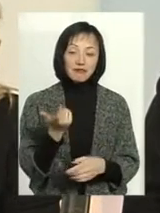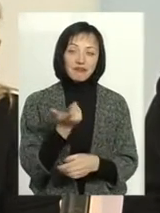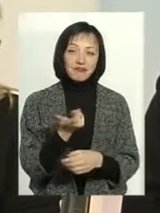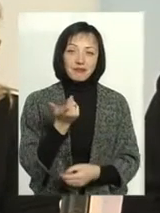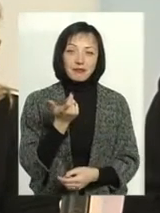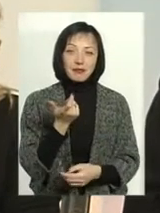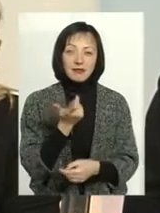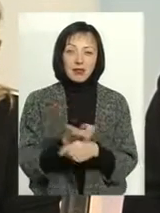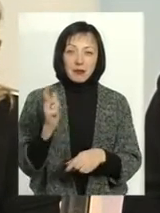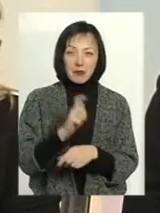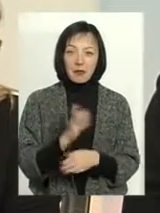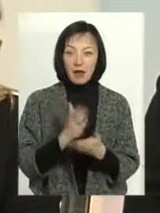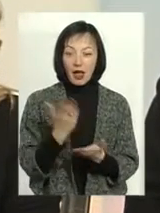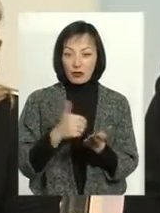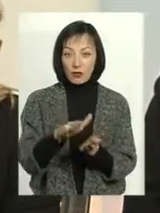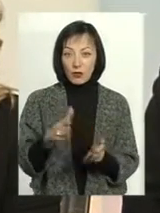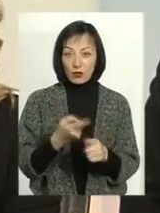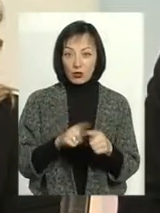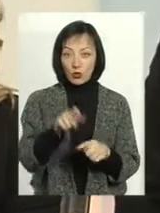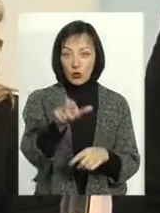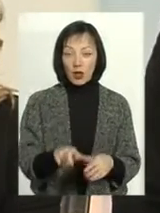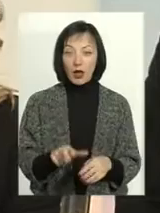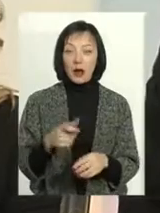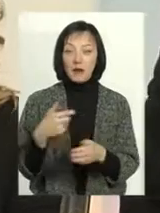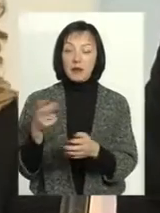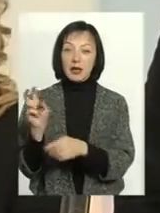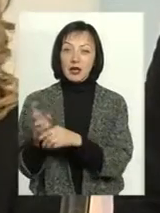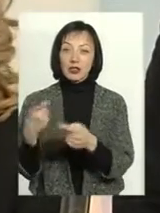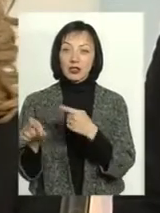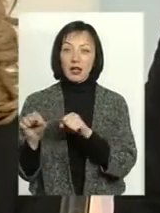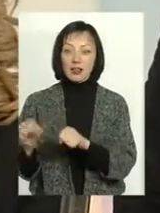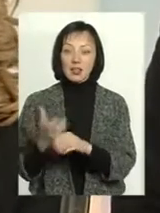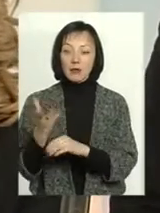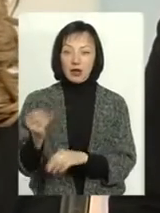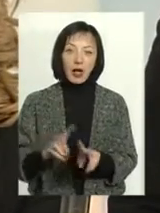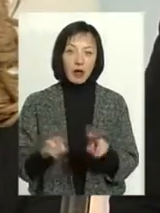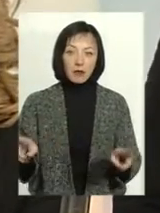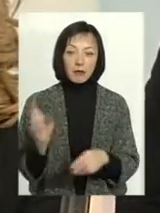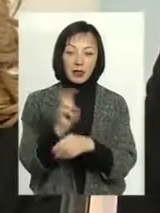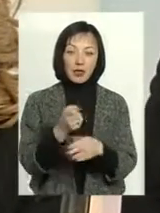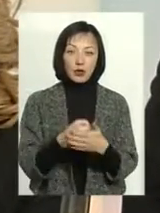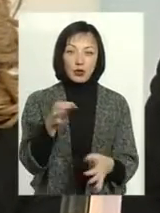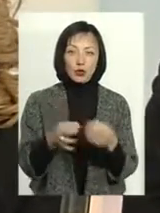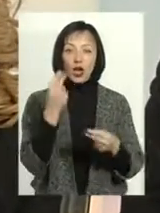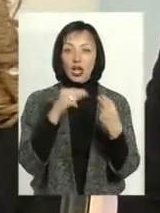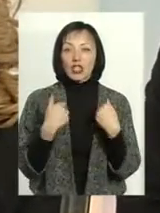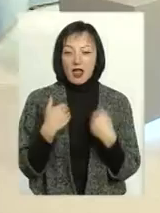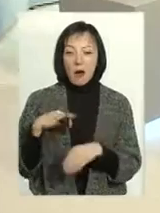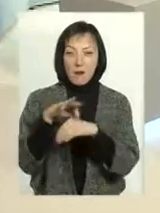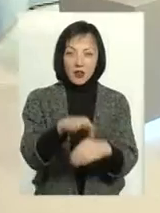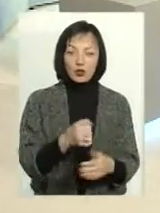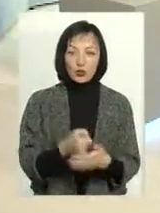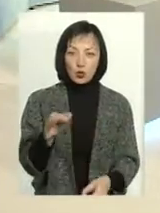і людина розуміє, якщо він зараз відмовить цьому клієнту іти до суду, він піде до іншого адвоката, заплатить йому і піде так само до суду. Тому краще вже я його